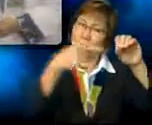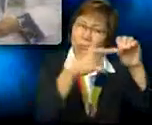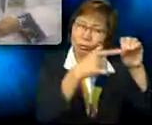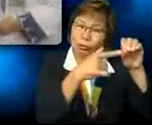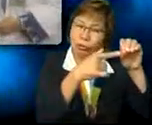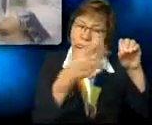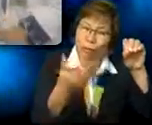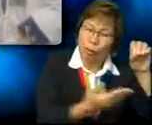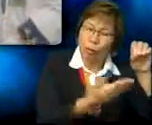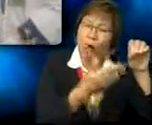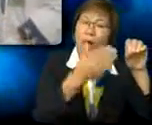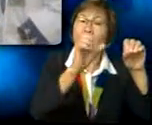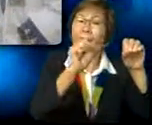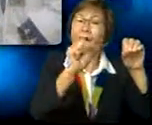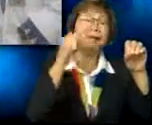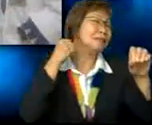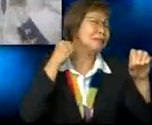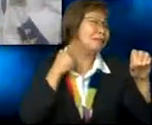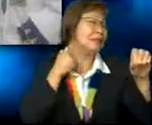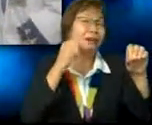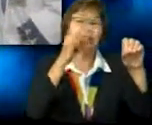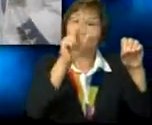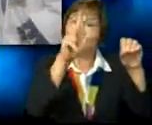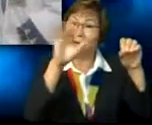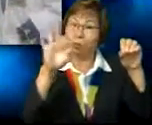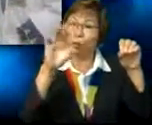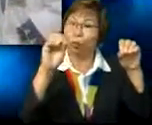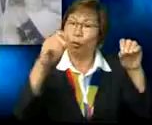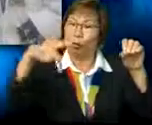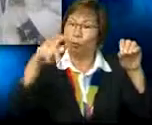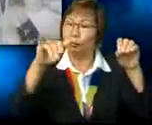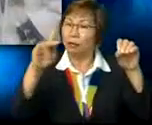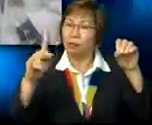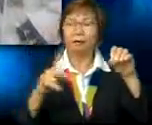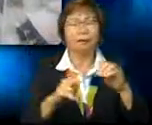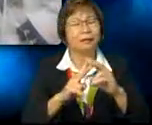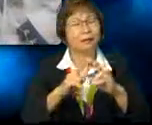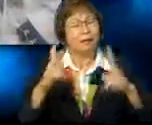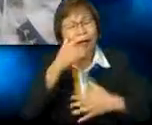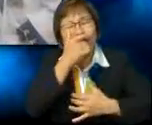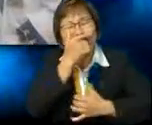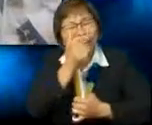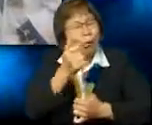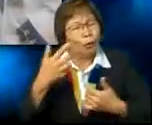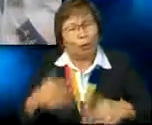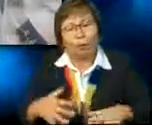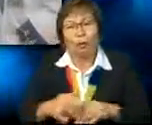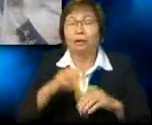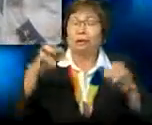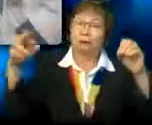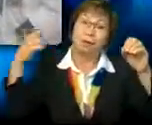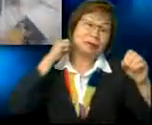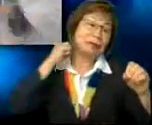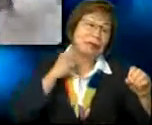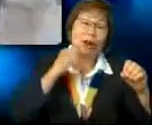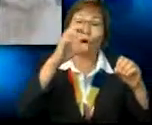dibawa oleh saraf optik. Inilah yang selalu saya sangat terpesona ya, di mana saraf optik ini mempunyai